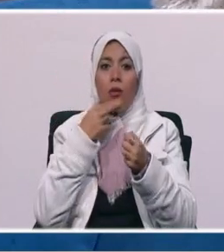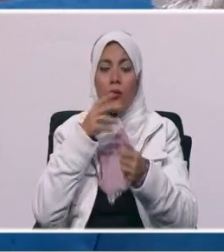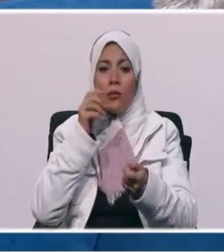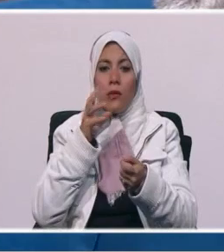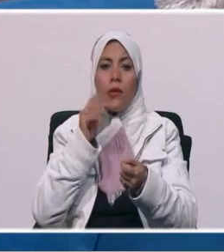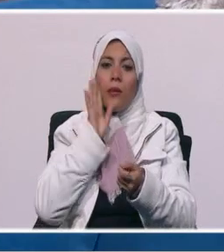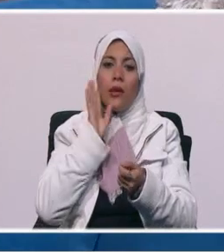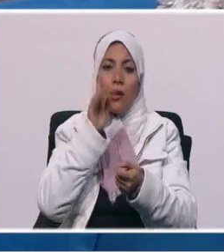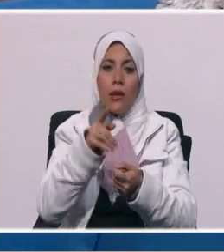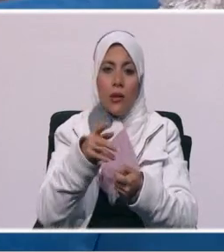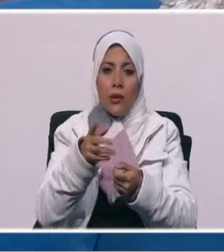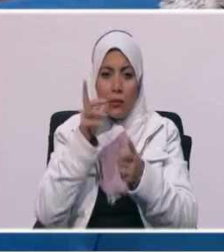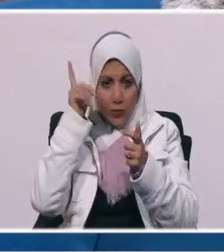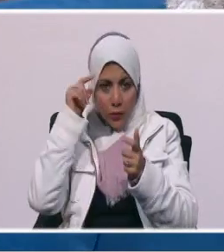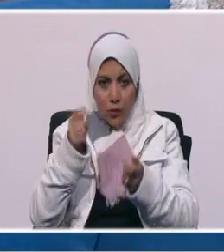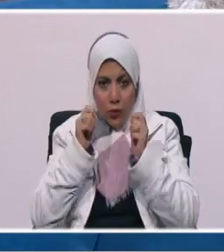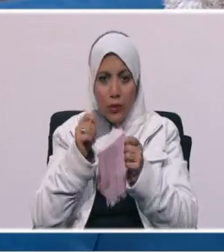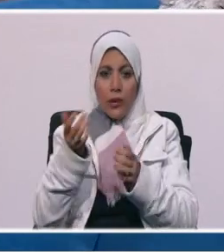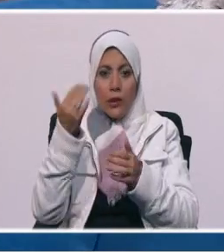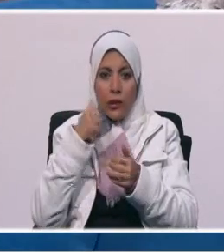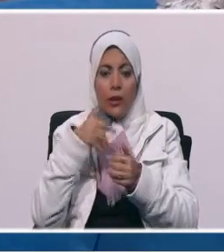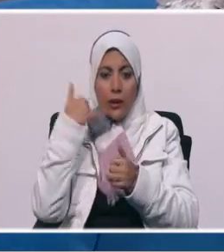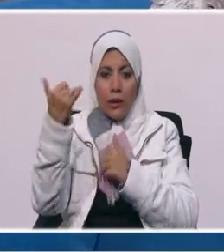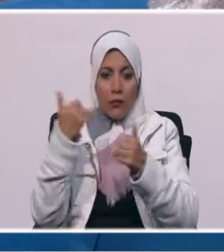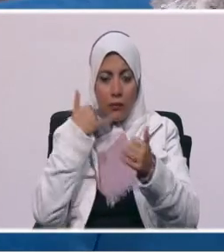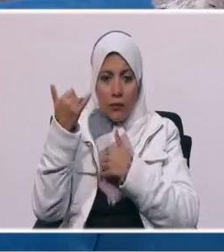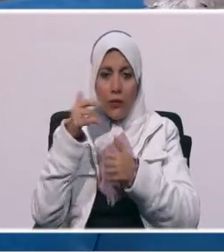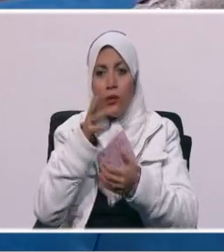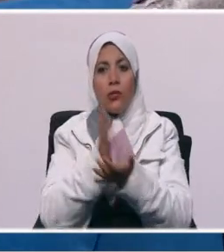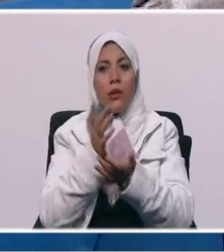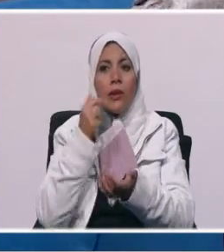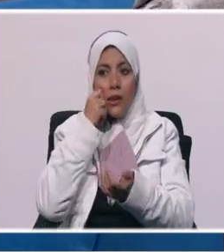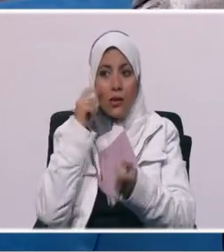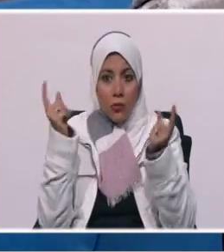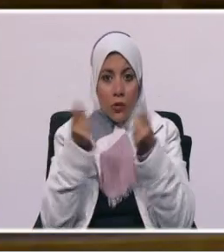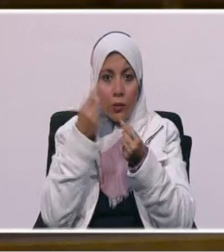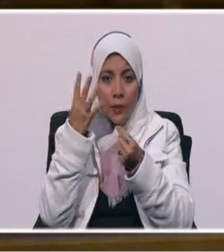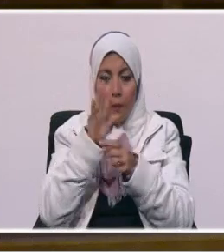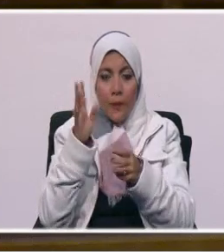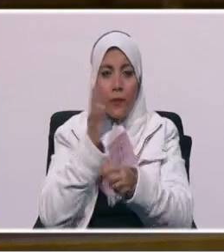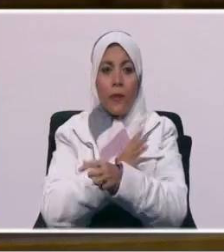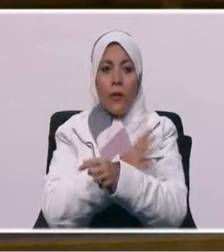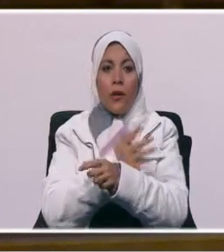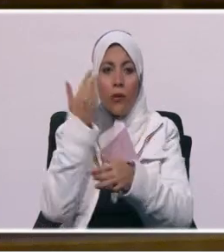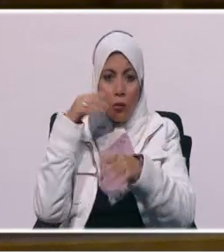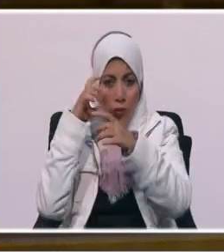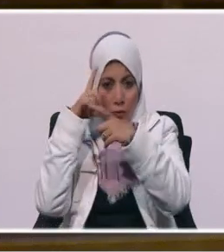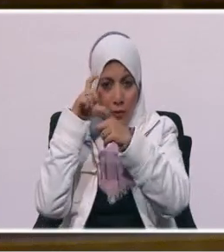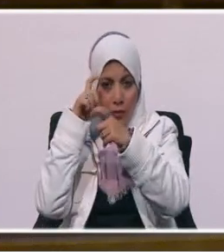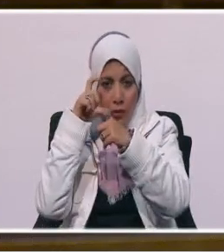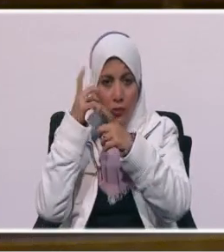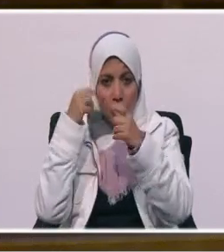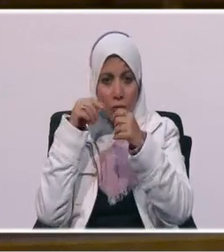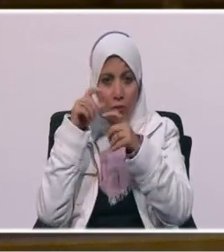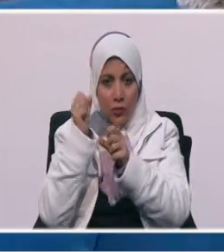هما الاربعه اشخاص دول اللي جم واللي كانوا عارفين، المدرب الشخصي اللي كنت بتمرن رياضه معاه يعني. كنت بتصوري فيلم محمد حسين مع